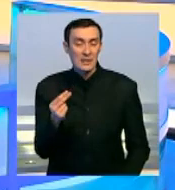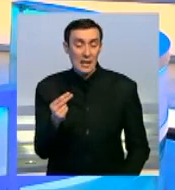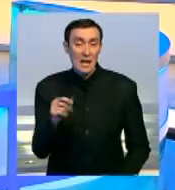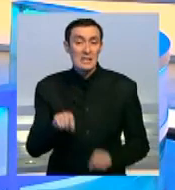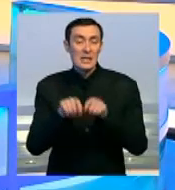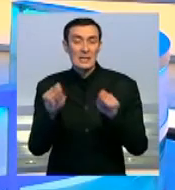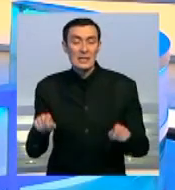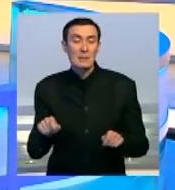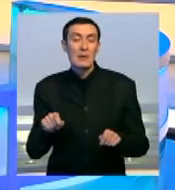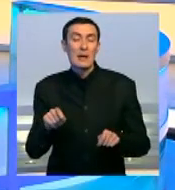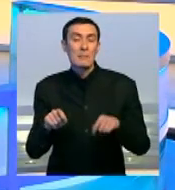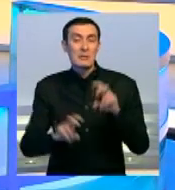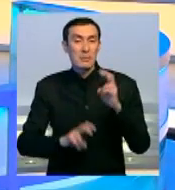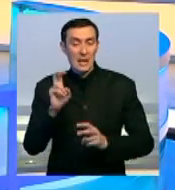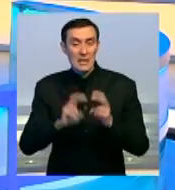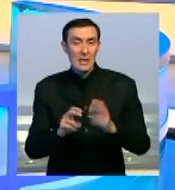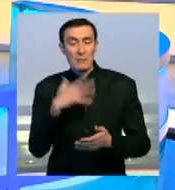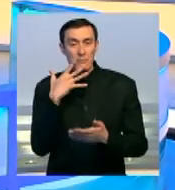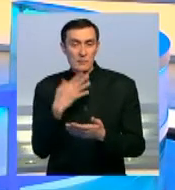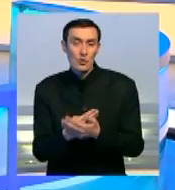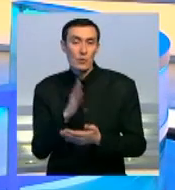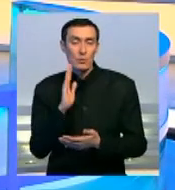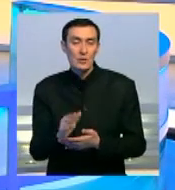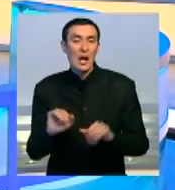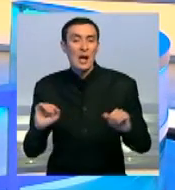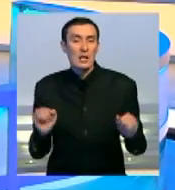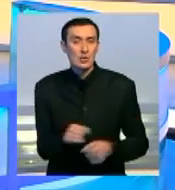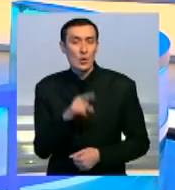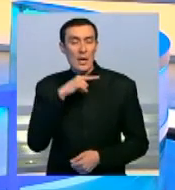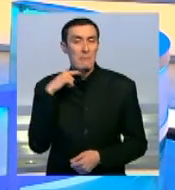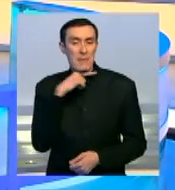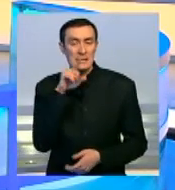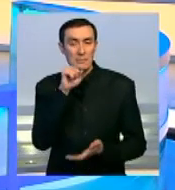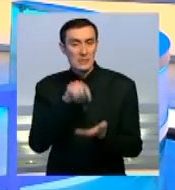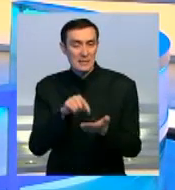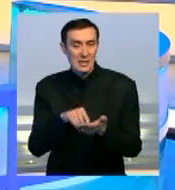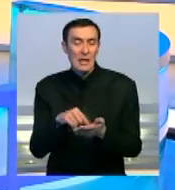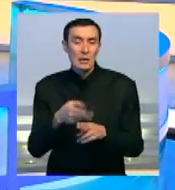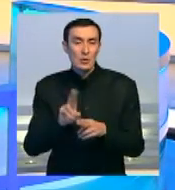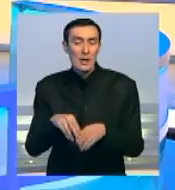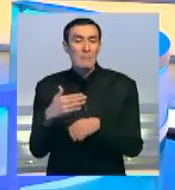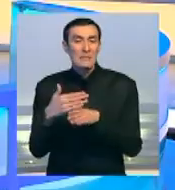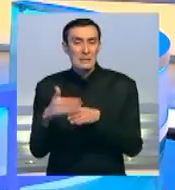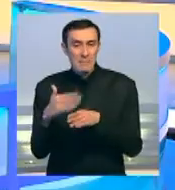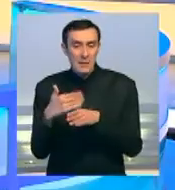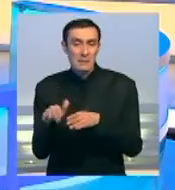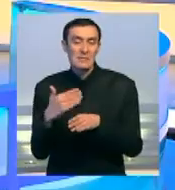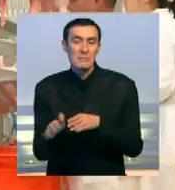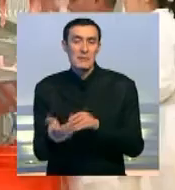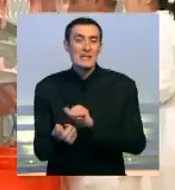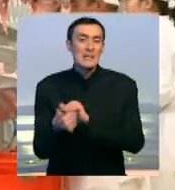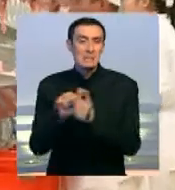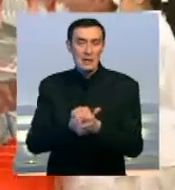на местных прилавках появится свое охлажденное мясо птицы, которое постепенно вытеснит привозной продукт.